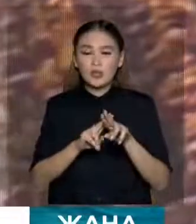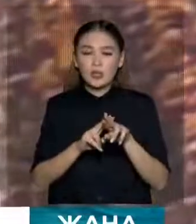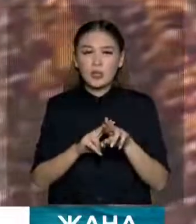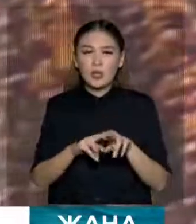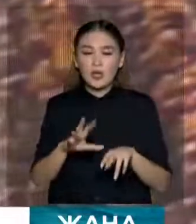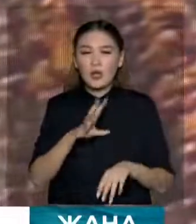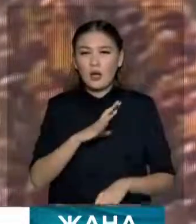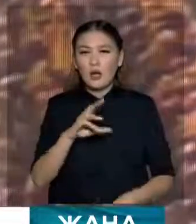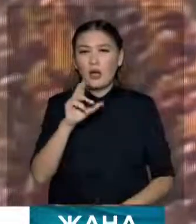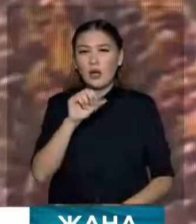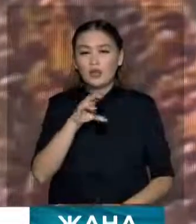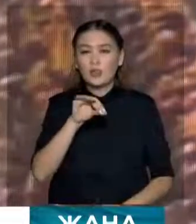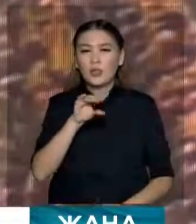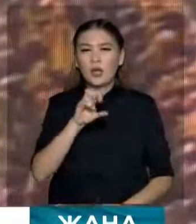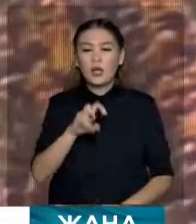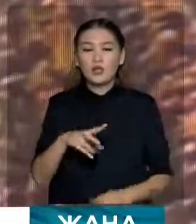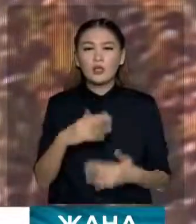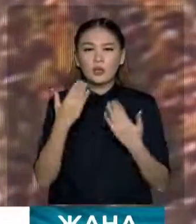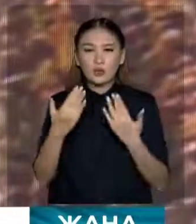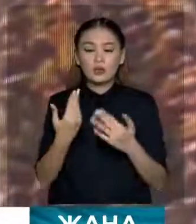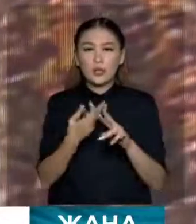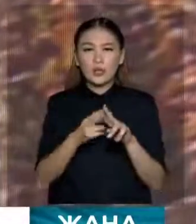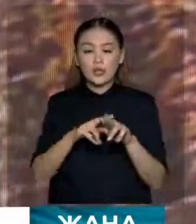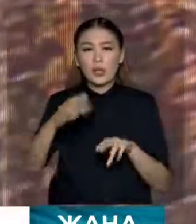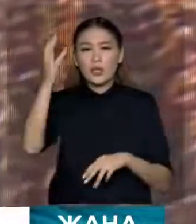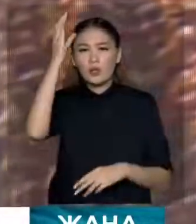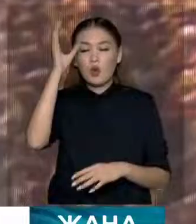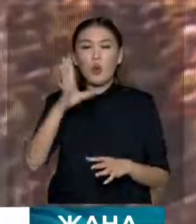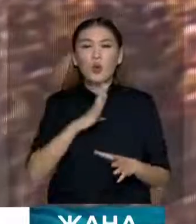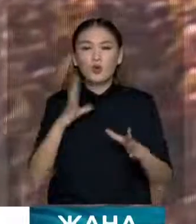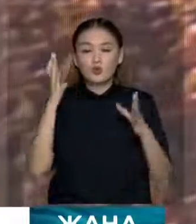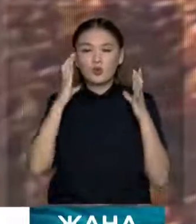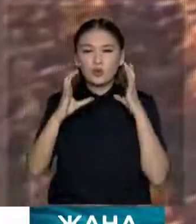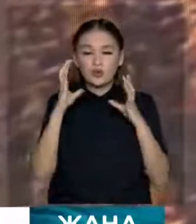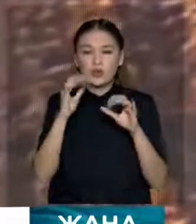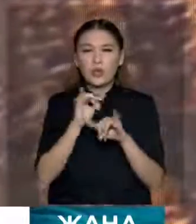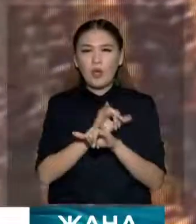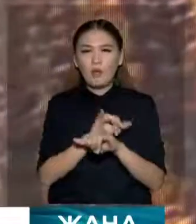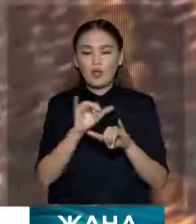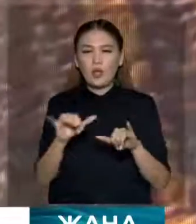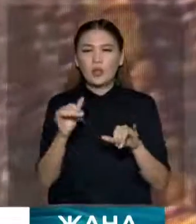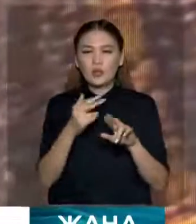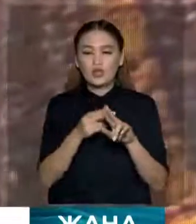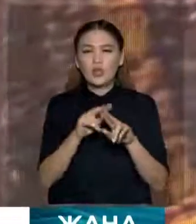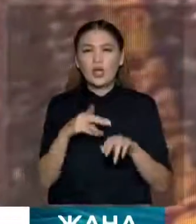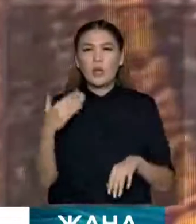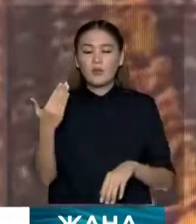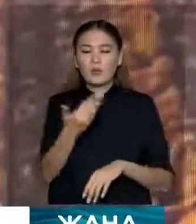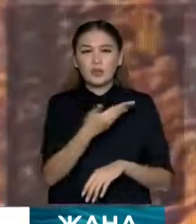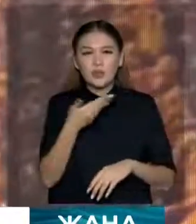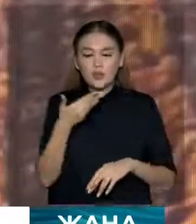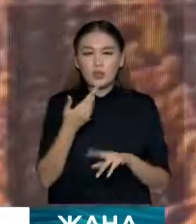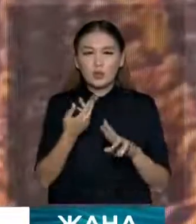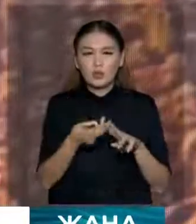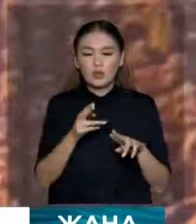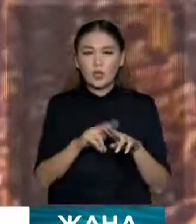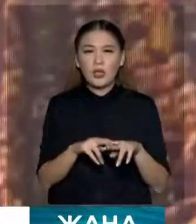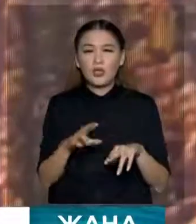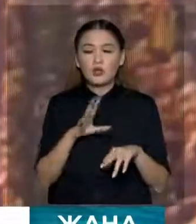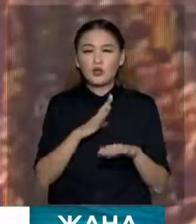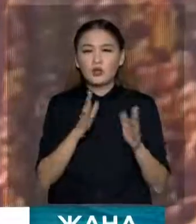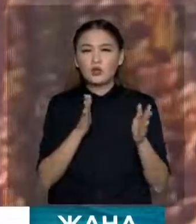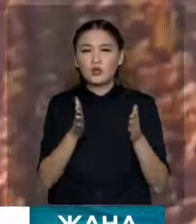ресурстарға байланысты емес, адами капиталға байланысты. Олардың осындай ғылыми зерттеу университеттері жақсы дамыған. үлкенде неде. Бізде сондай тәсілмен, сондай